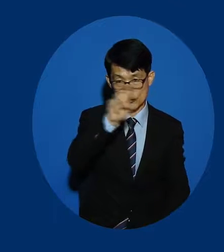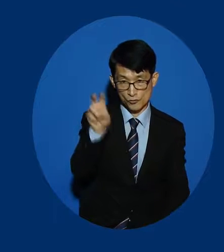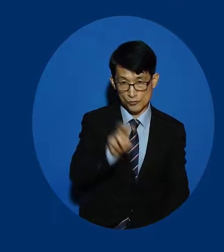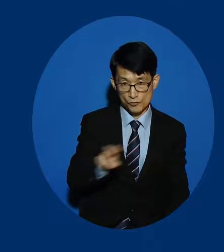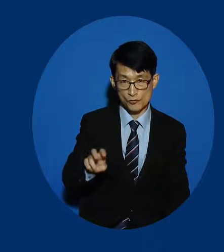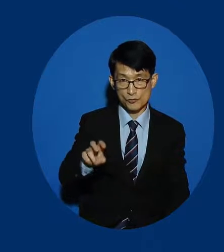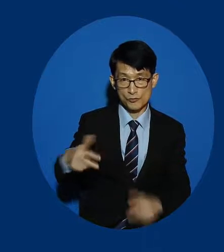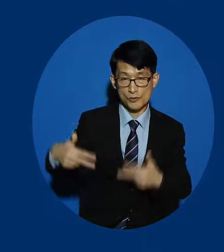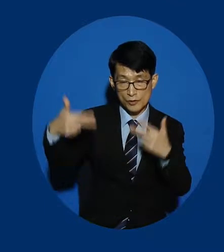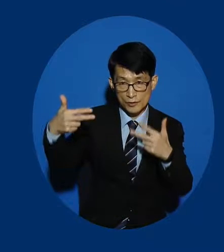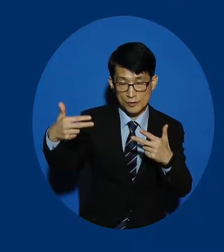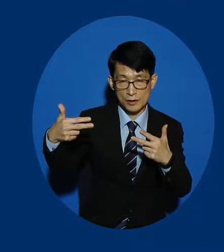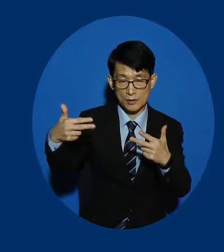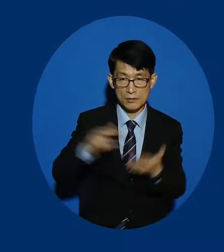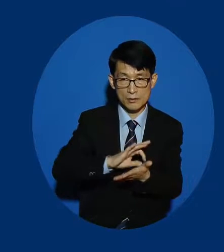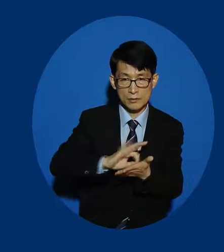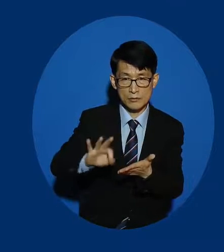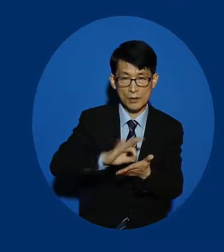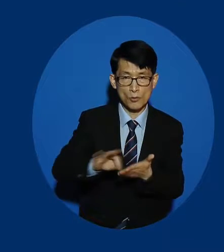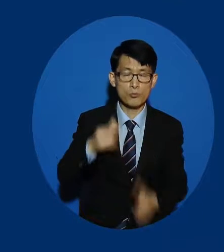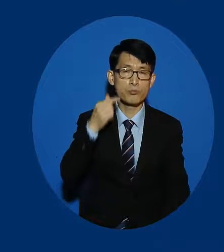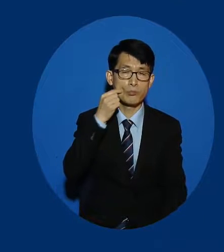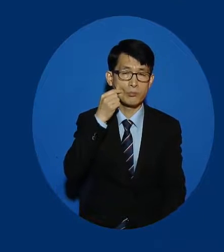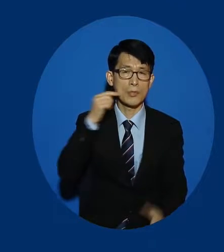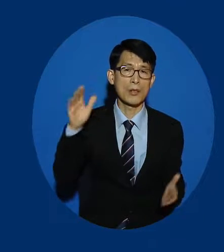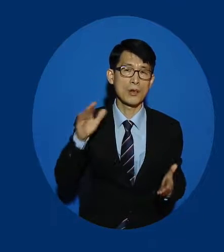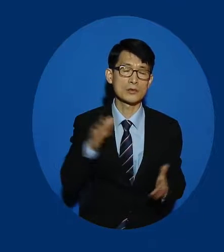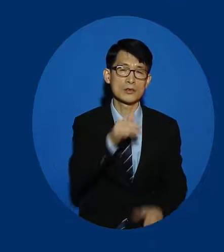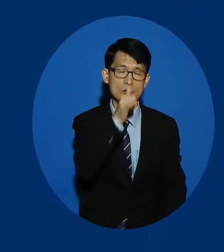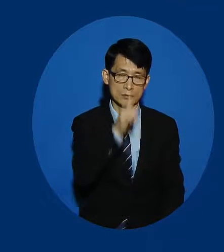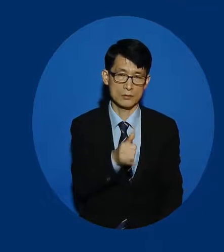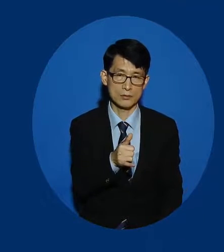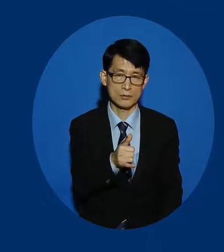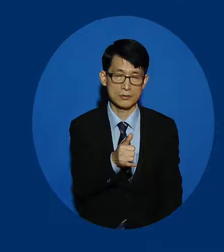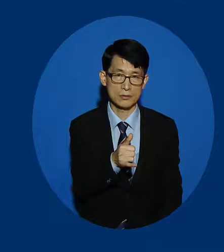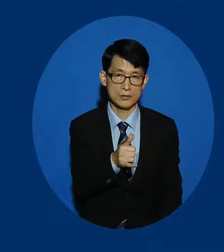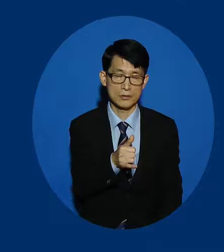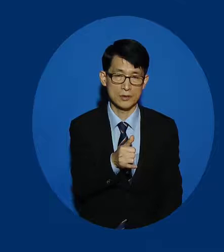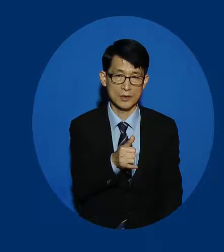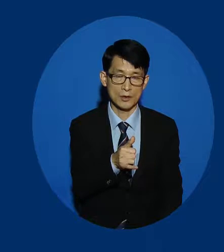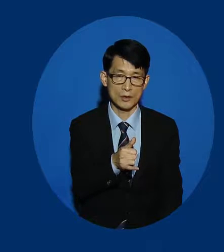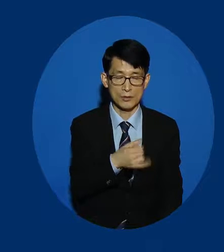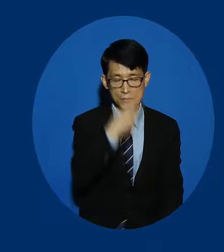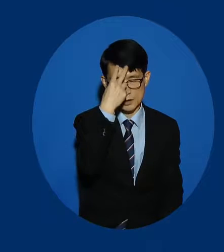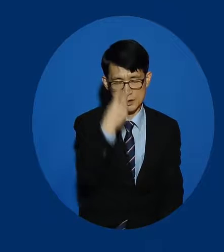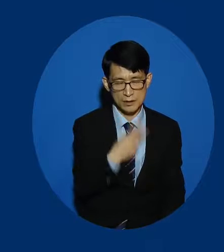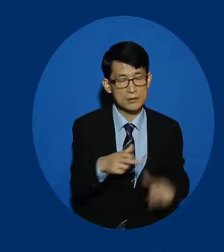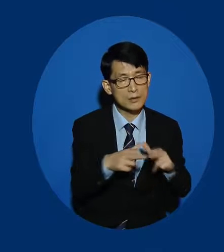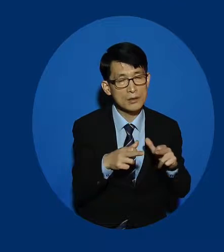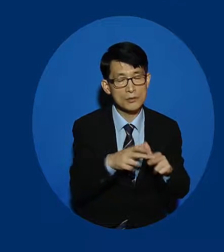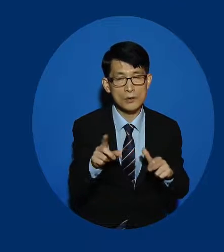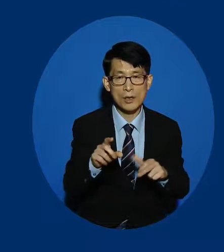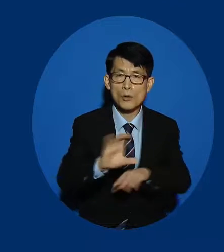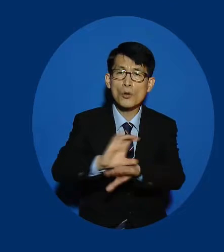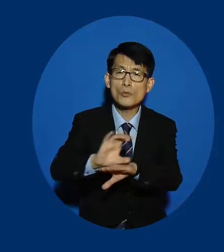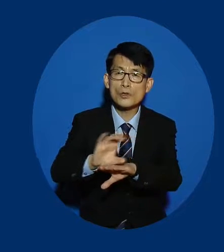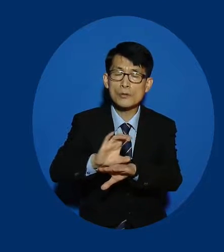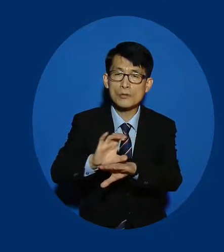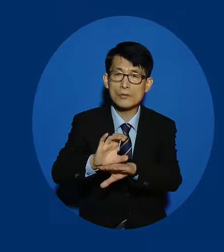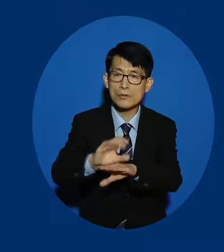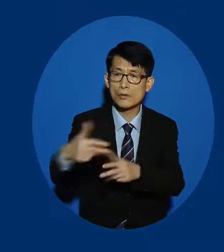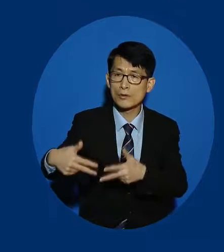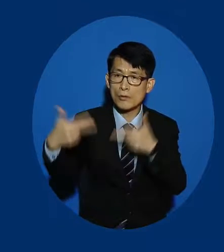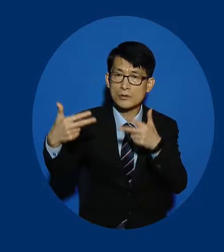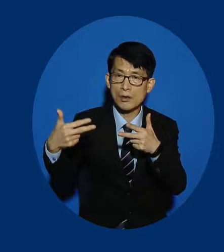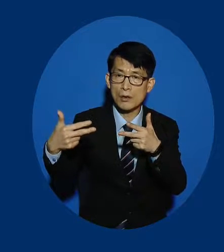프로그램들에 대한 접근의 문제가 좀 많이 대두가 됐습니다. 특히 시각장애인들 같은 경우에 PC를 통해서 줌 접근이 좀